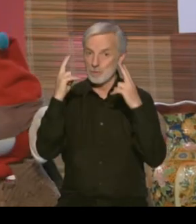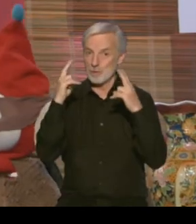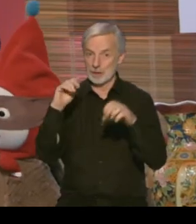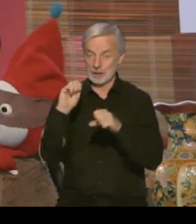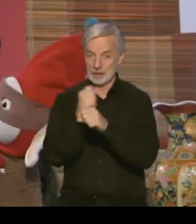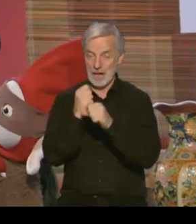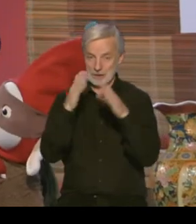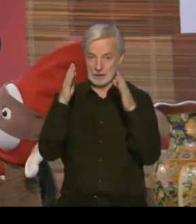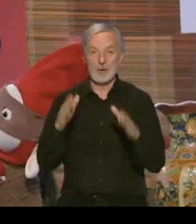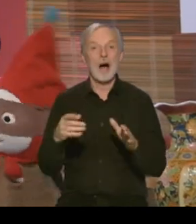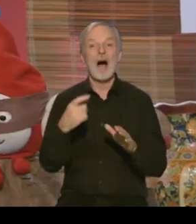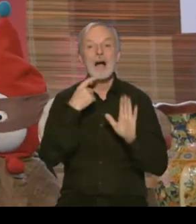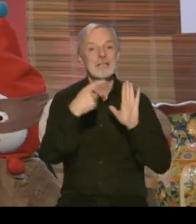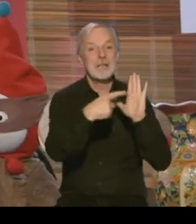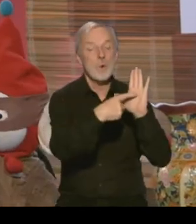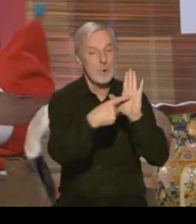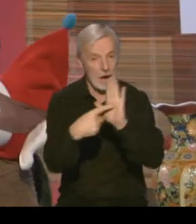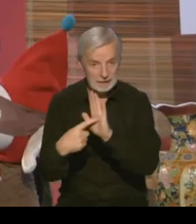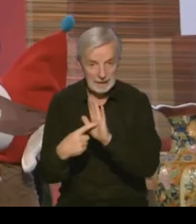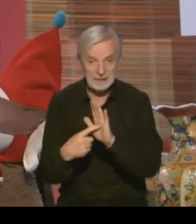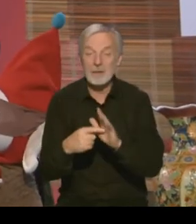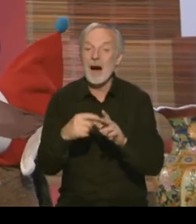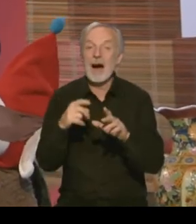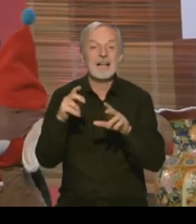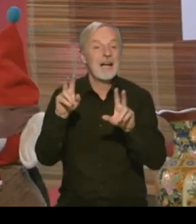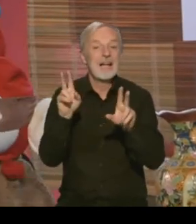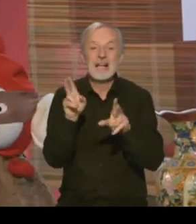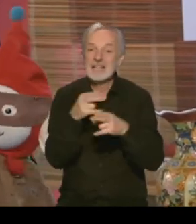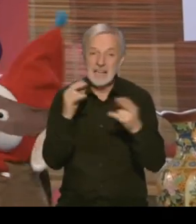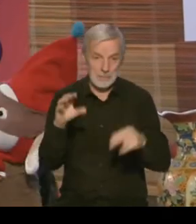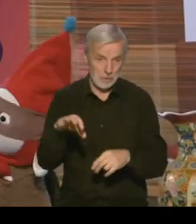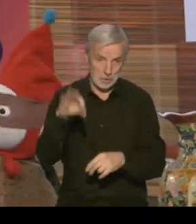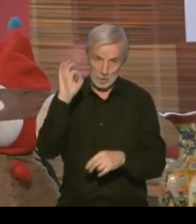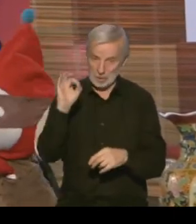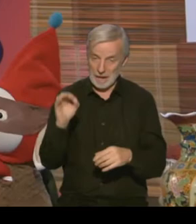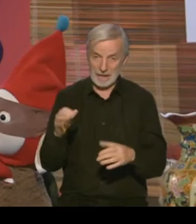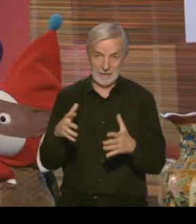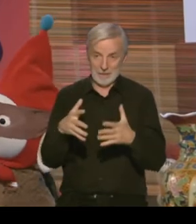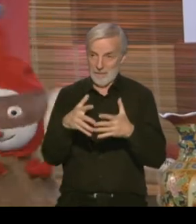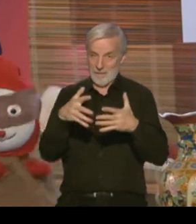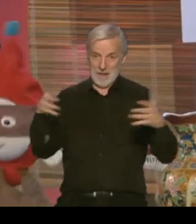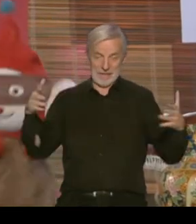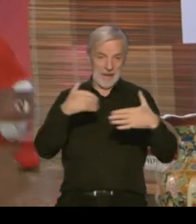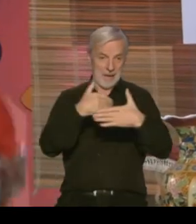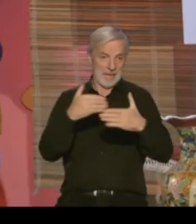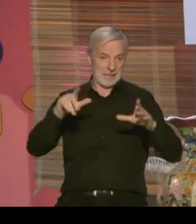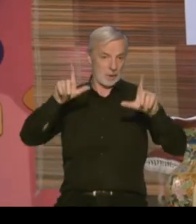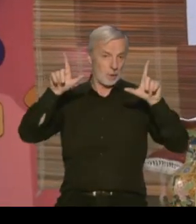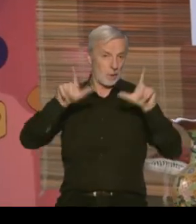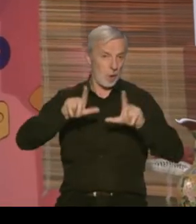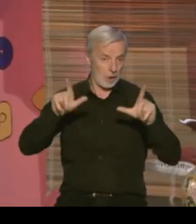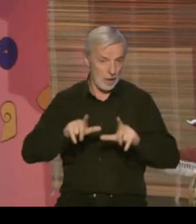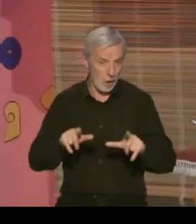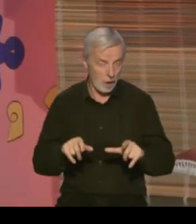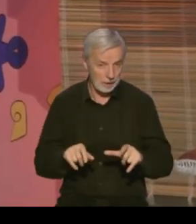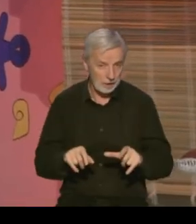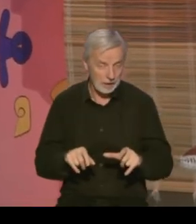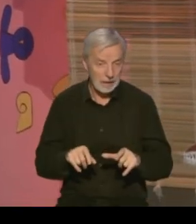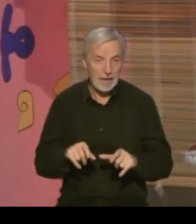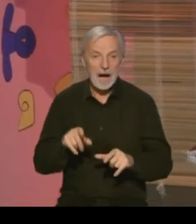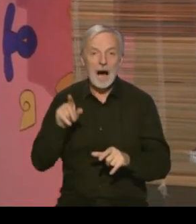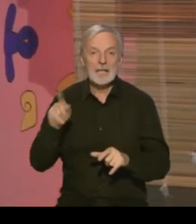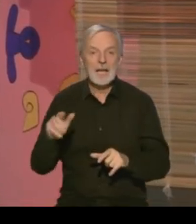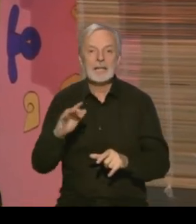jsem vám chtěla ukázat, ale nemohla jsem ji v tom velikananánském Tokiu najít. Aha! Navíc tady jsme